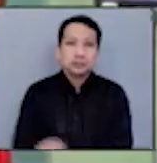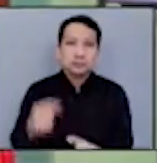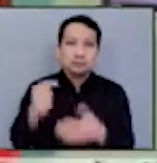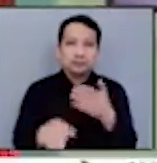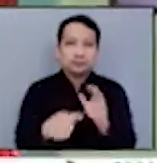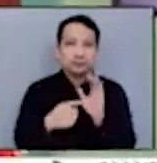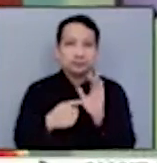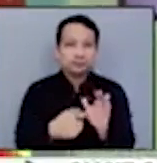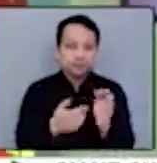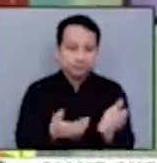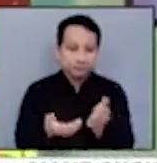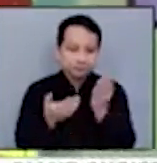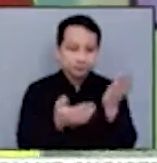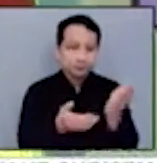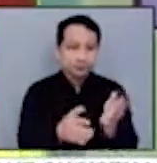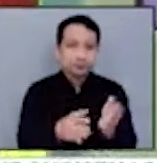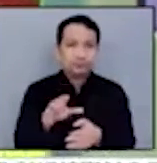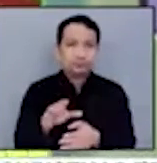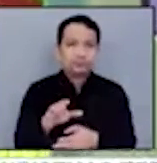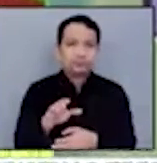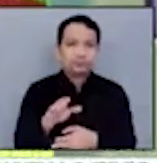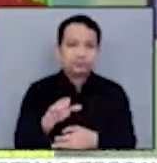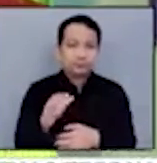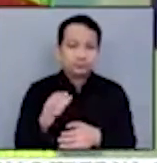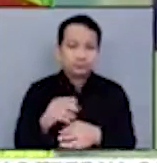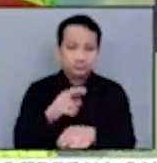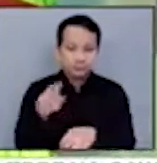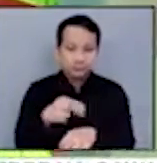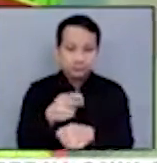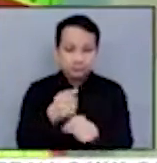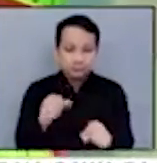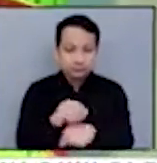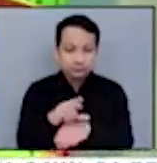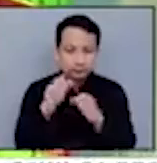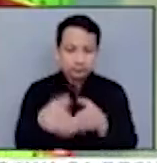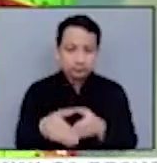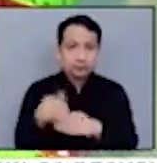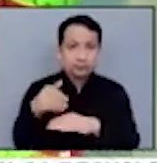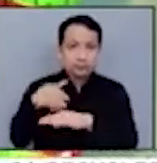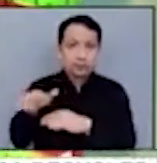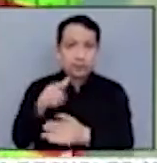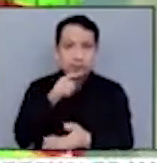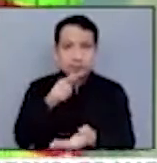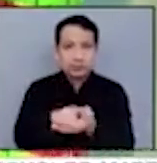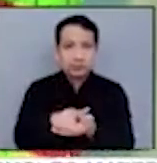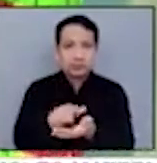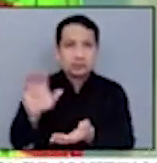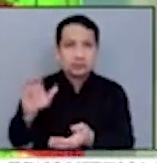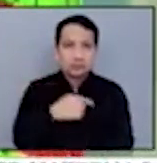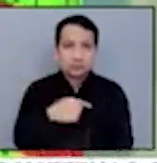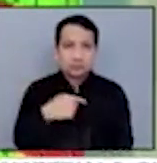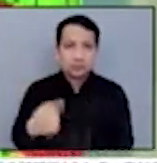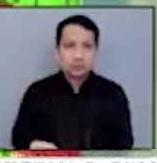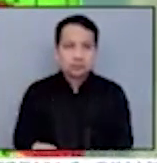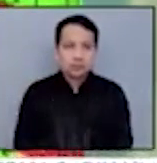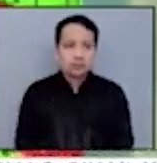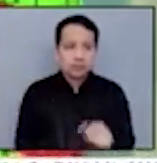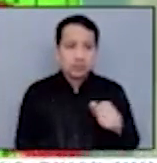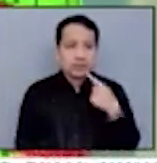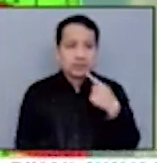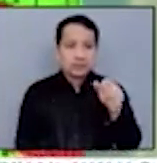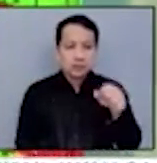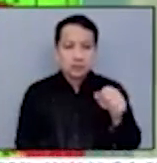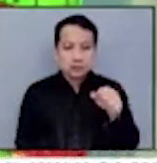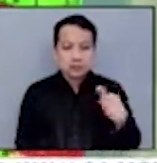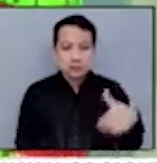Nirekomendahan ni National Security Advisor Clarita Carlos na magpadala ng note verbals sa China. Sinigundahan naman ito ni Pangulong Ferdinand